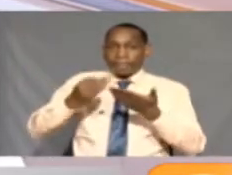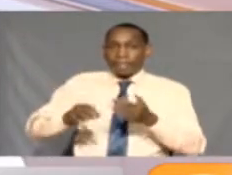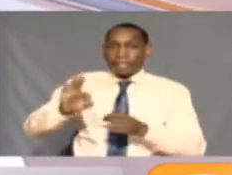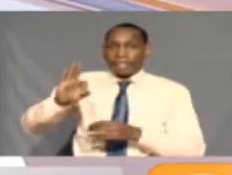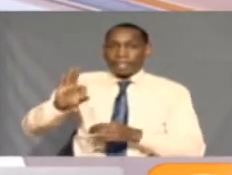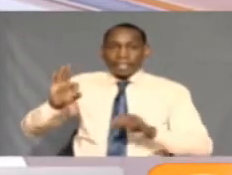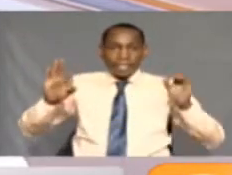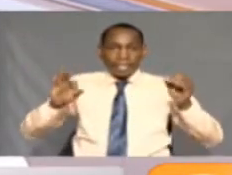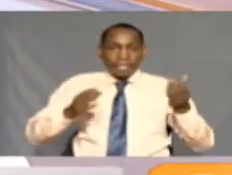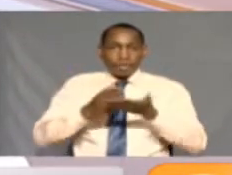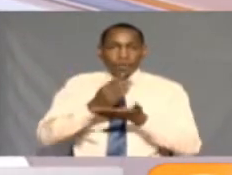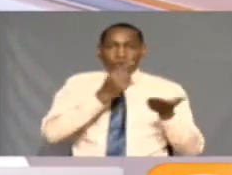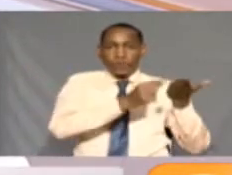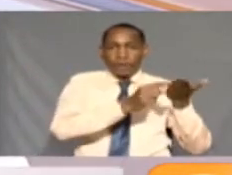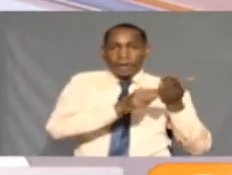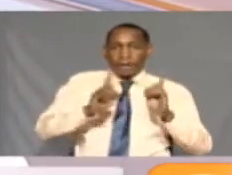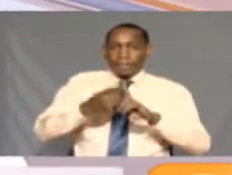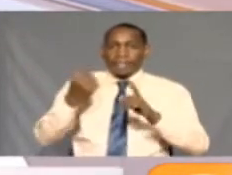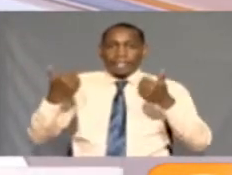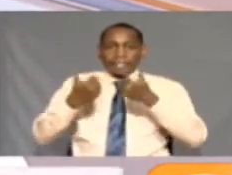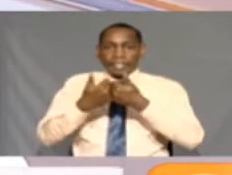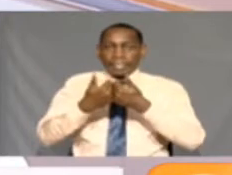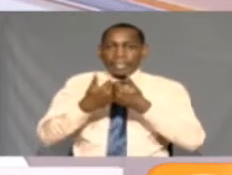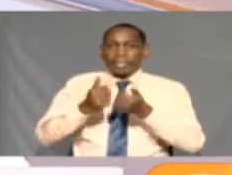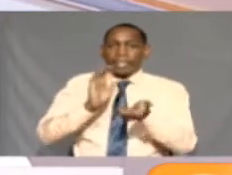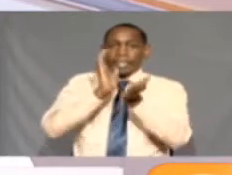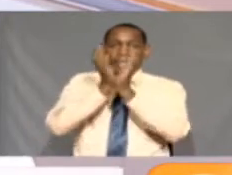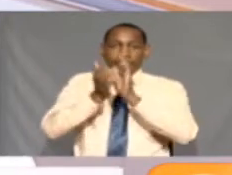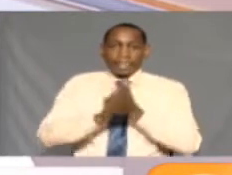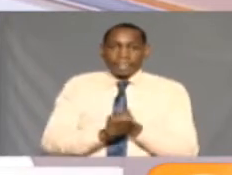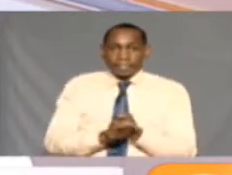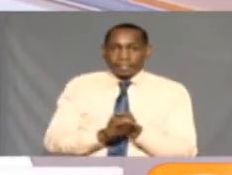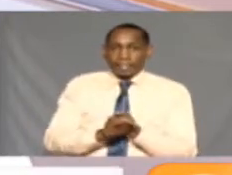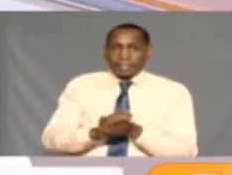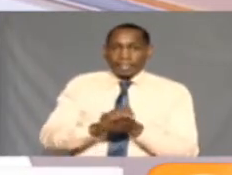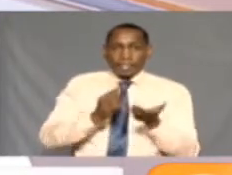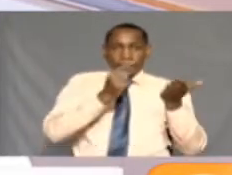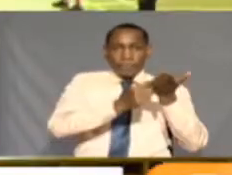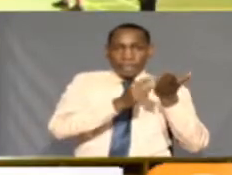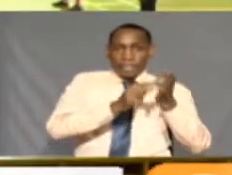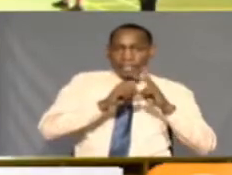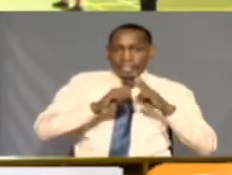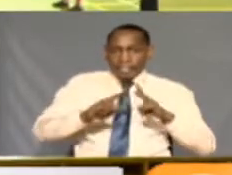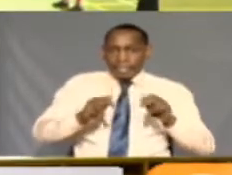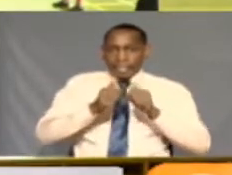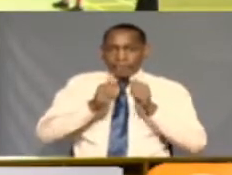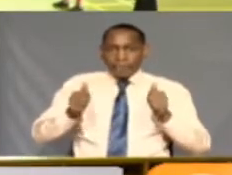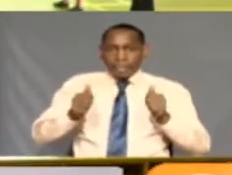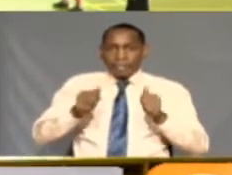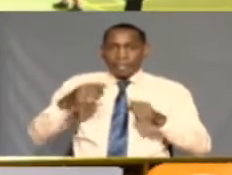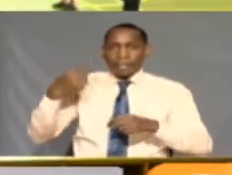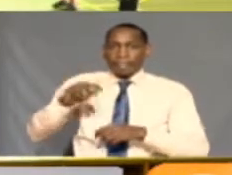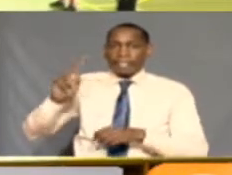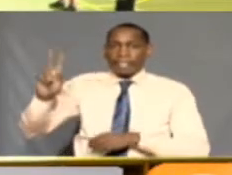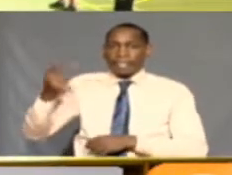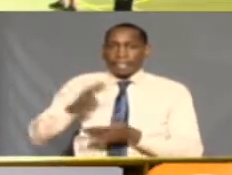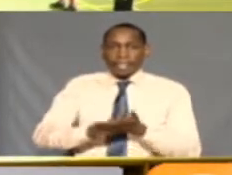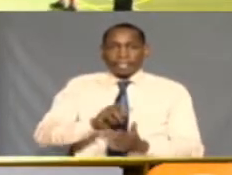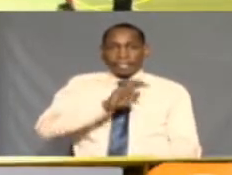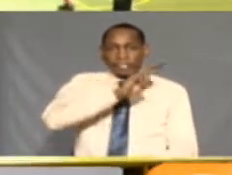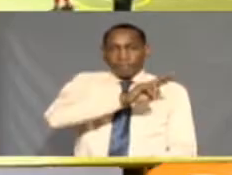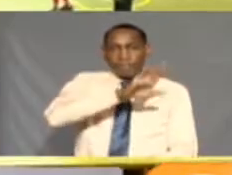seti 3-2 na Uganda katika mechi yao ya kwanza ugani Kasarani. Timu ya Uganda ilianza mechi hiyo kwa kishindo kwa kuipepeta Kenya